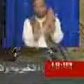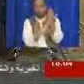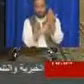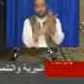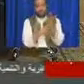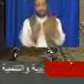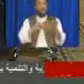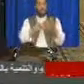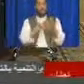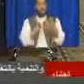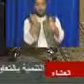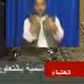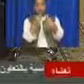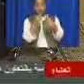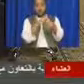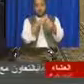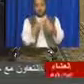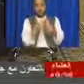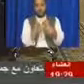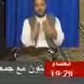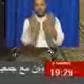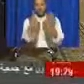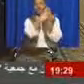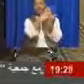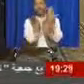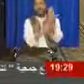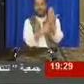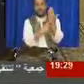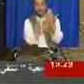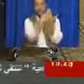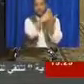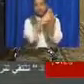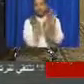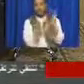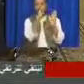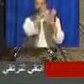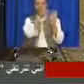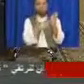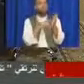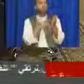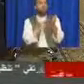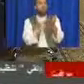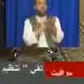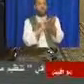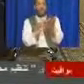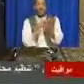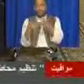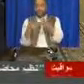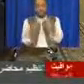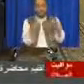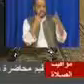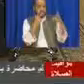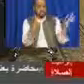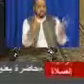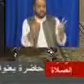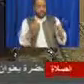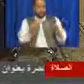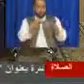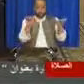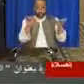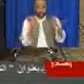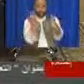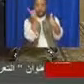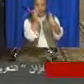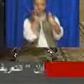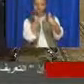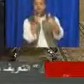المقترح يبقى اول ارتكبنا مخالفه انها خالفنا الشرع ثم بعد ذلك ما قال هذا الاتفاق لا يدوم ولا